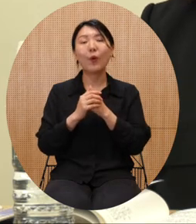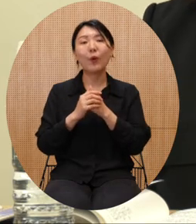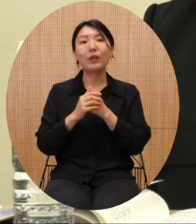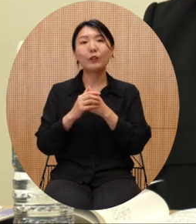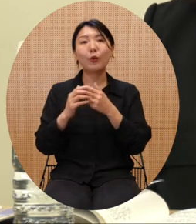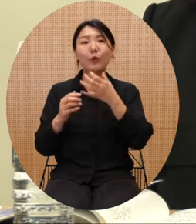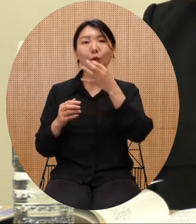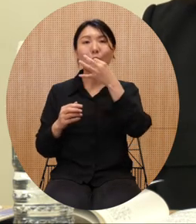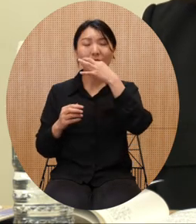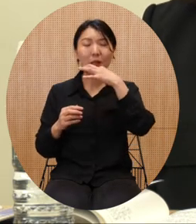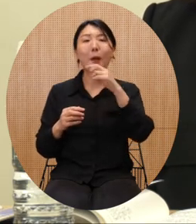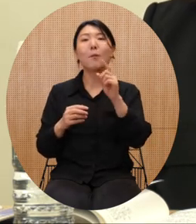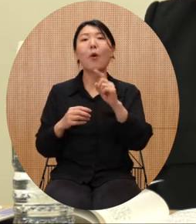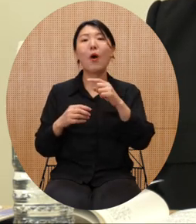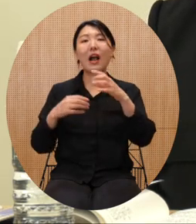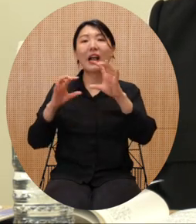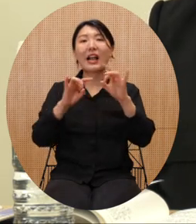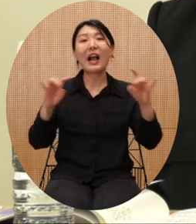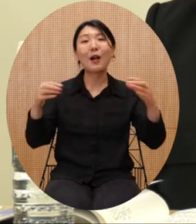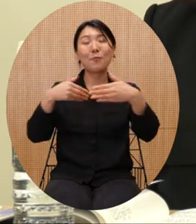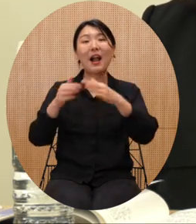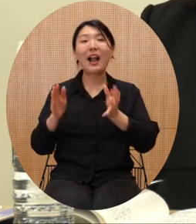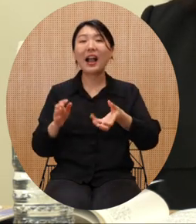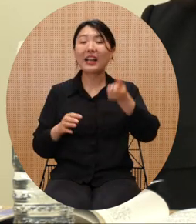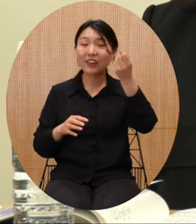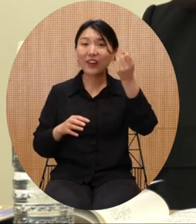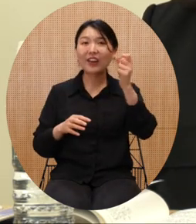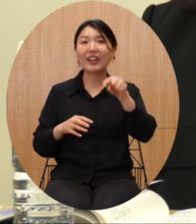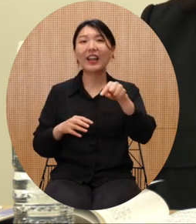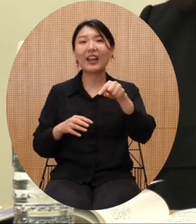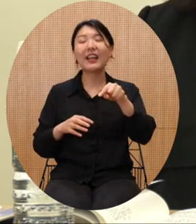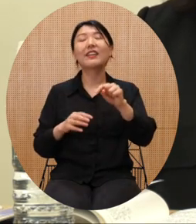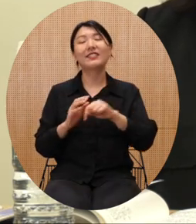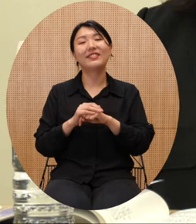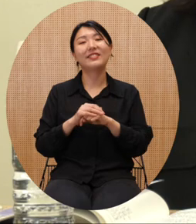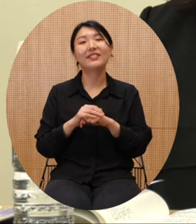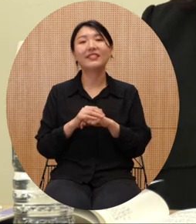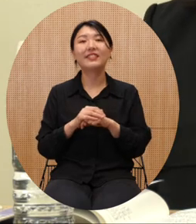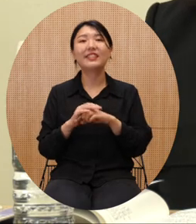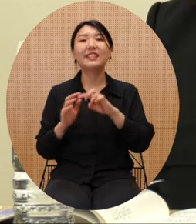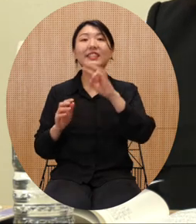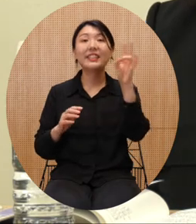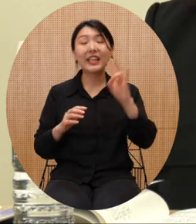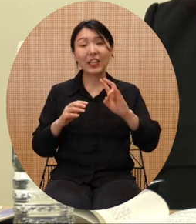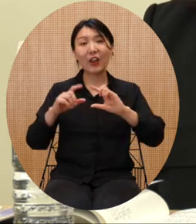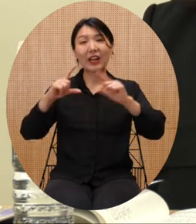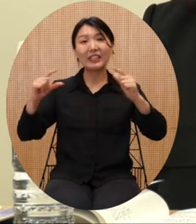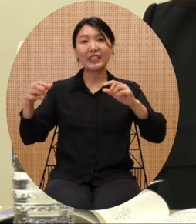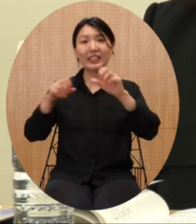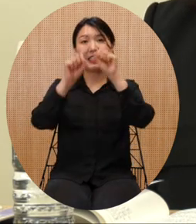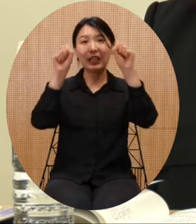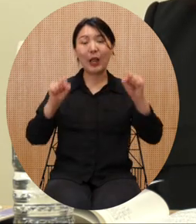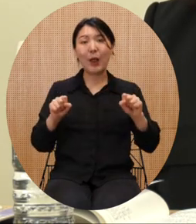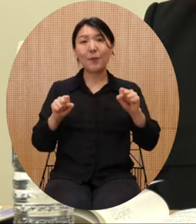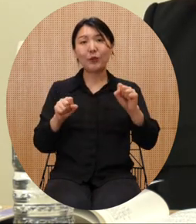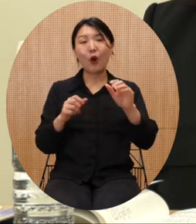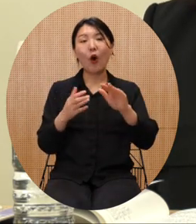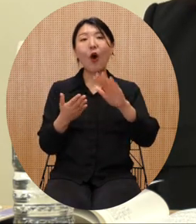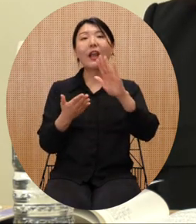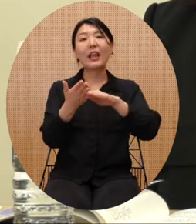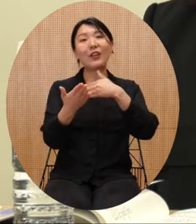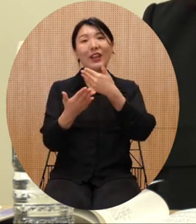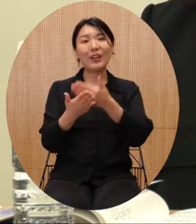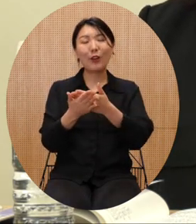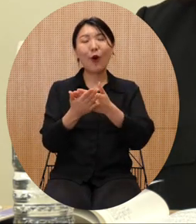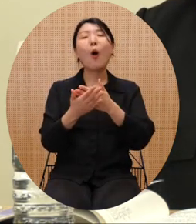각자 가질 수 있는지 그렇게 해서 시에서 여러 가지 시스템을 좀 더 보완해 주셔서 더욱더 지원을 해